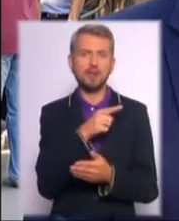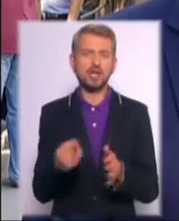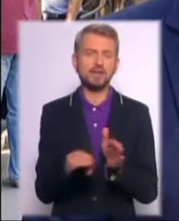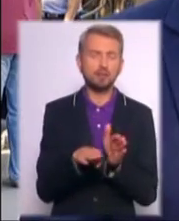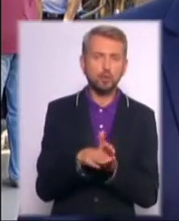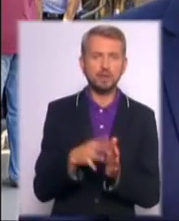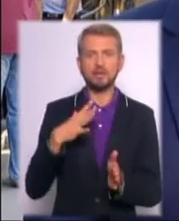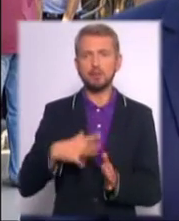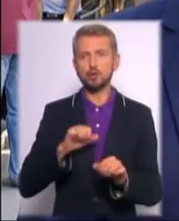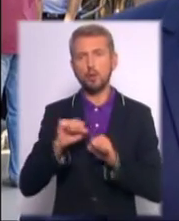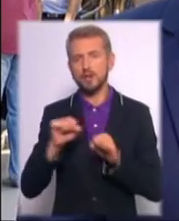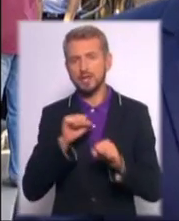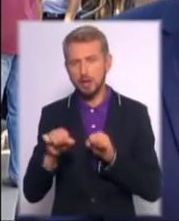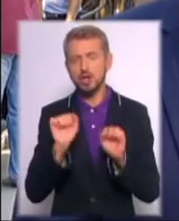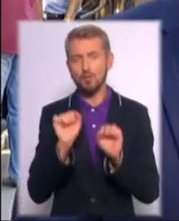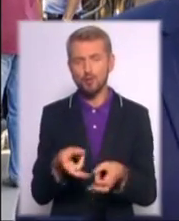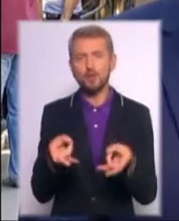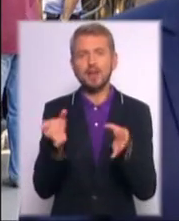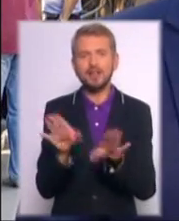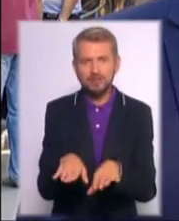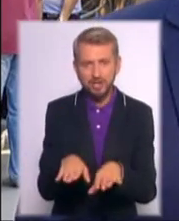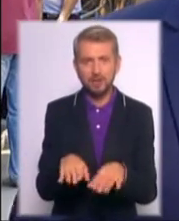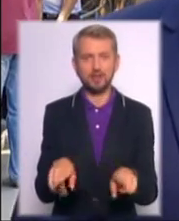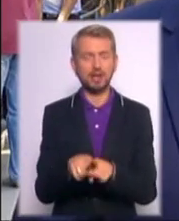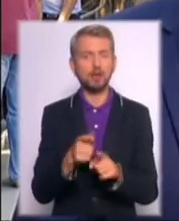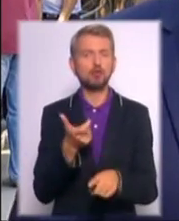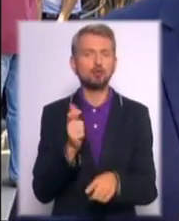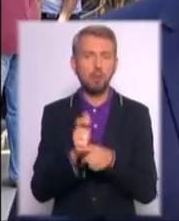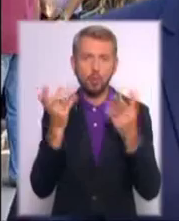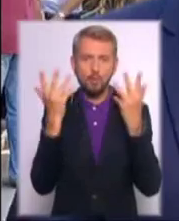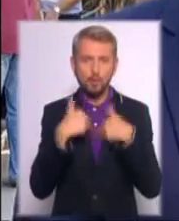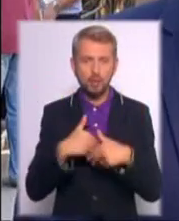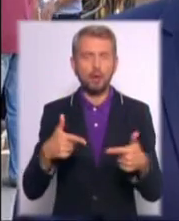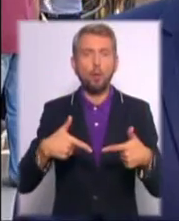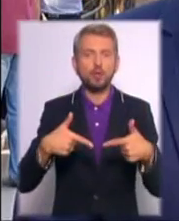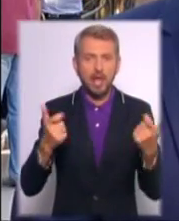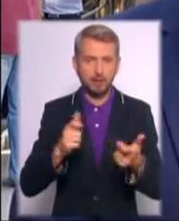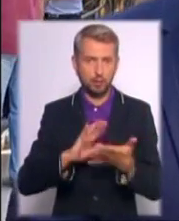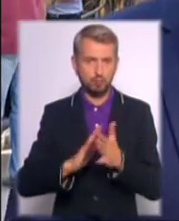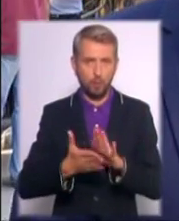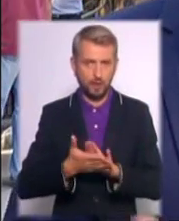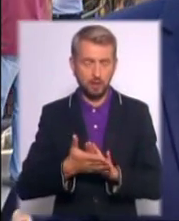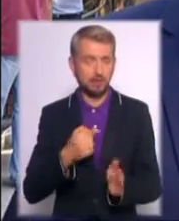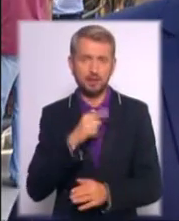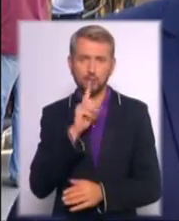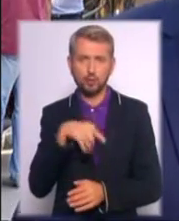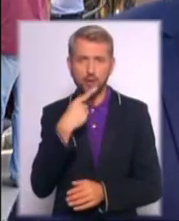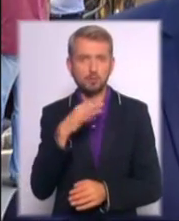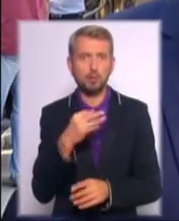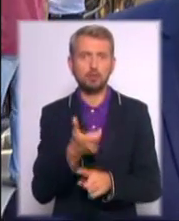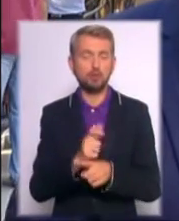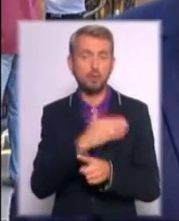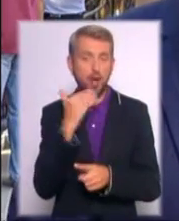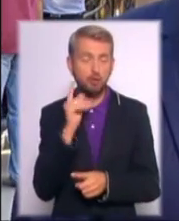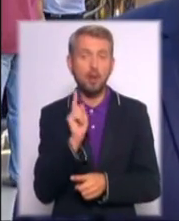вимушеного відрядження, ще чогось залишити, знаєте, в таких суперкомфортних готельних фактично умовах. Я не буду казати про велику кількість,